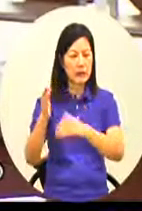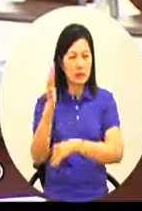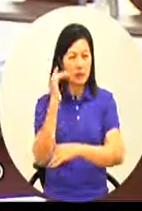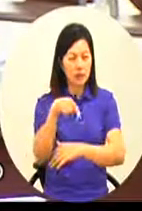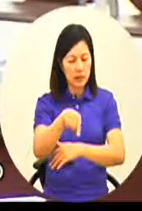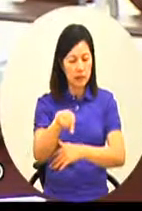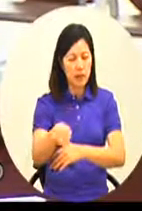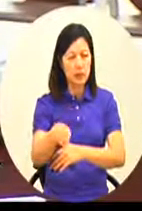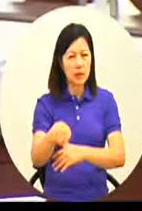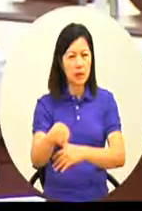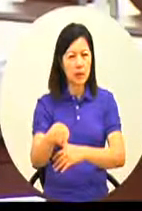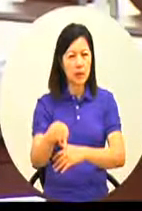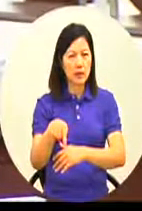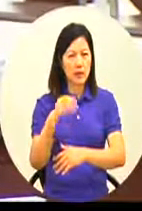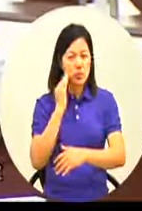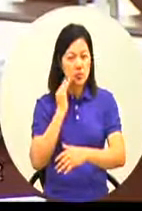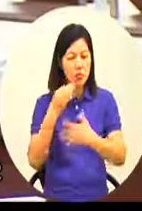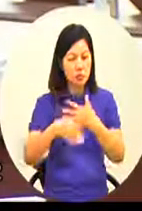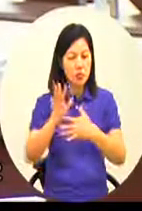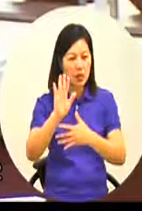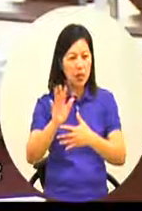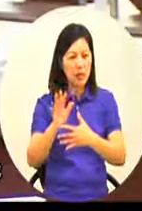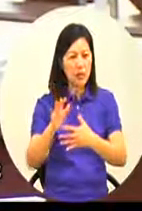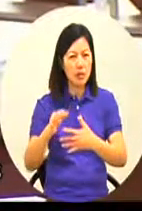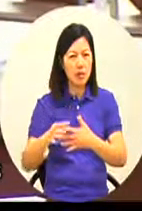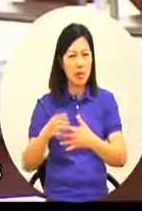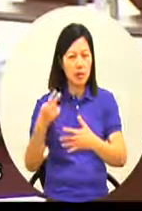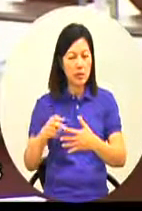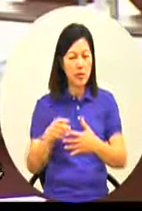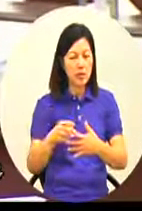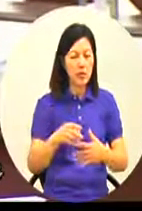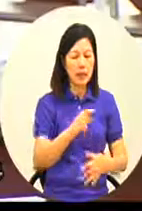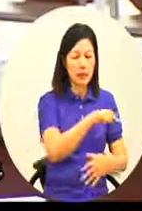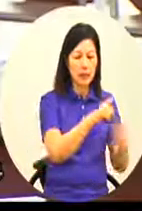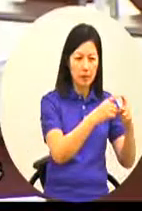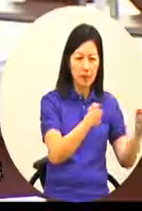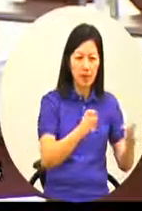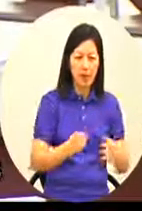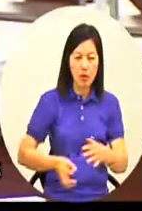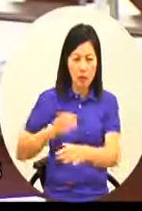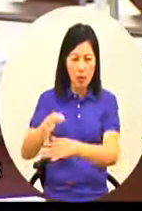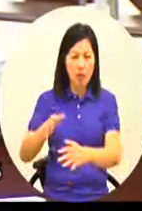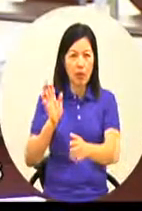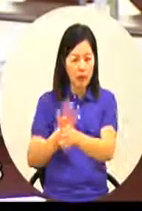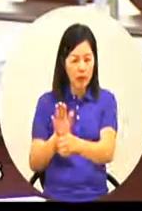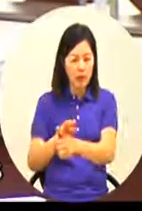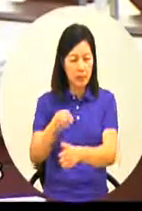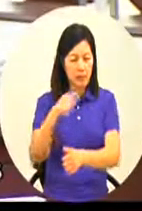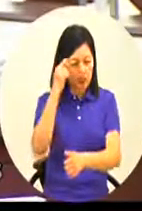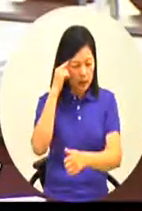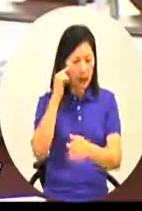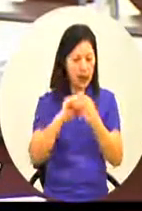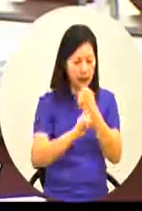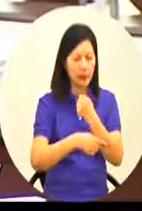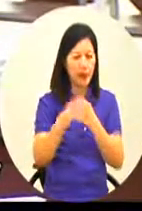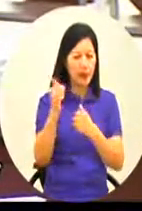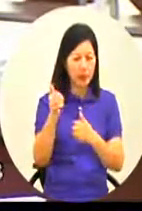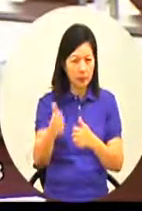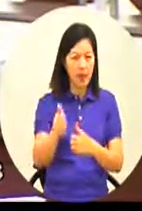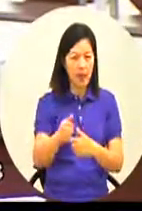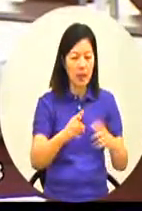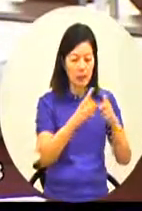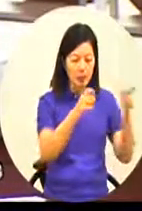你连祈福做袂到的范围，因为咱个祈福公益来协助的话，我真的这个构想真的很好了。庙是大家人教的，庙有钱